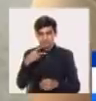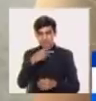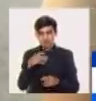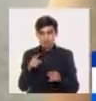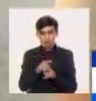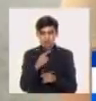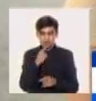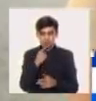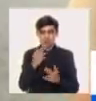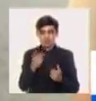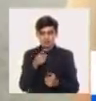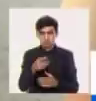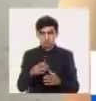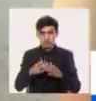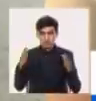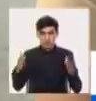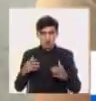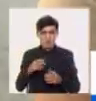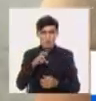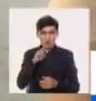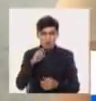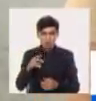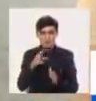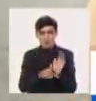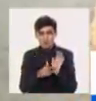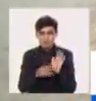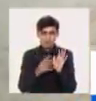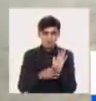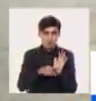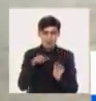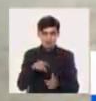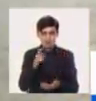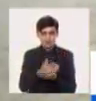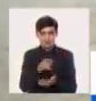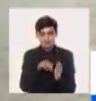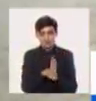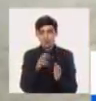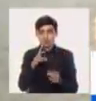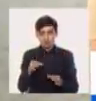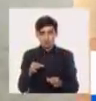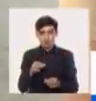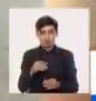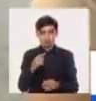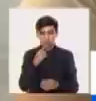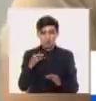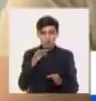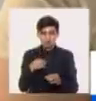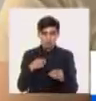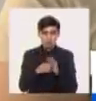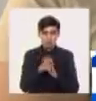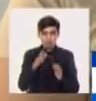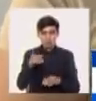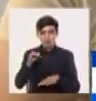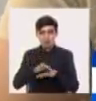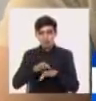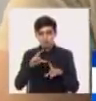тұрғыда қиын, әрине енді үлкен балондар бұлар деген 80-90 литрлік балондар. Бірақ енді қиын деп қашатын болсақ, ол